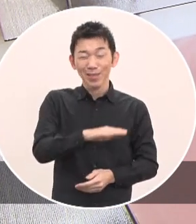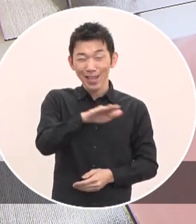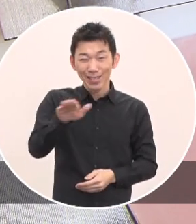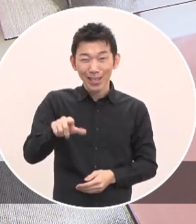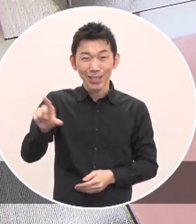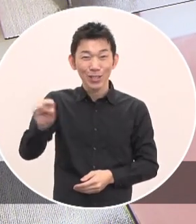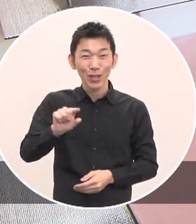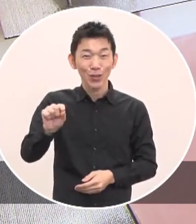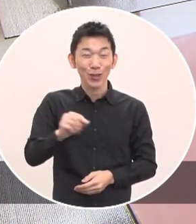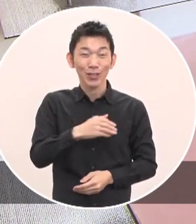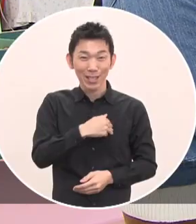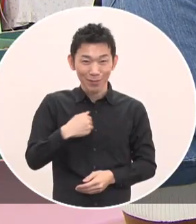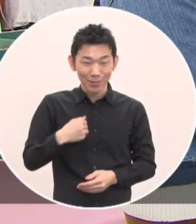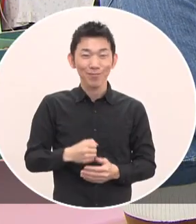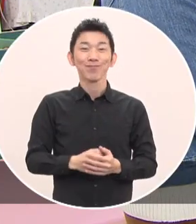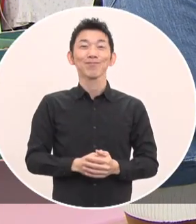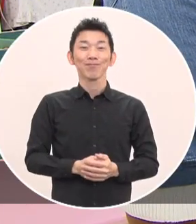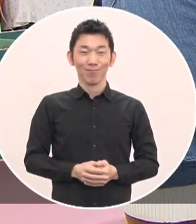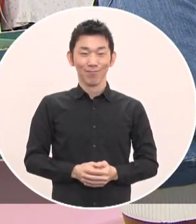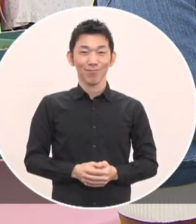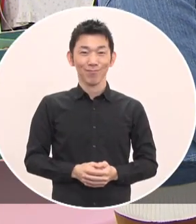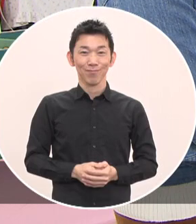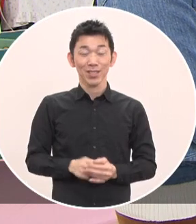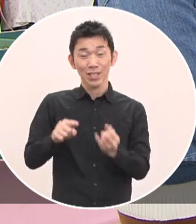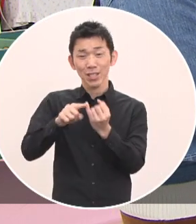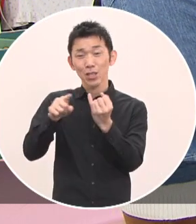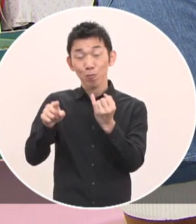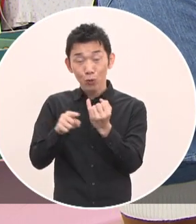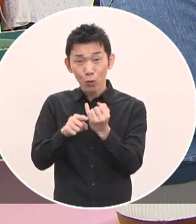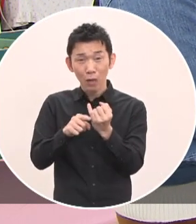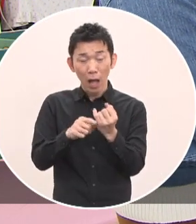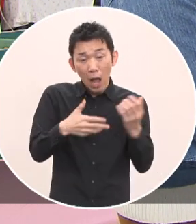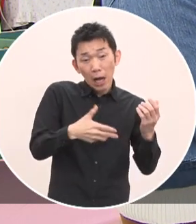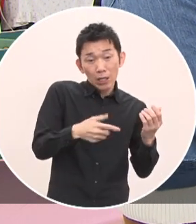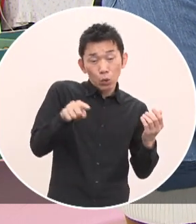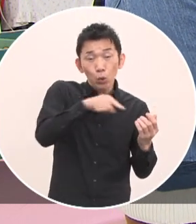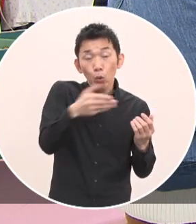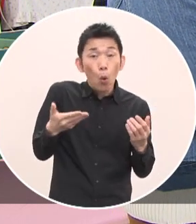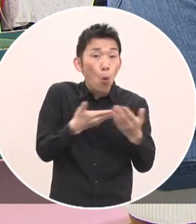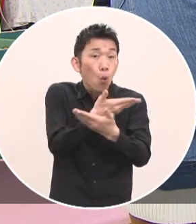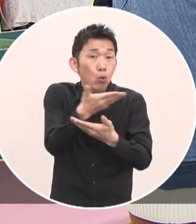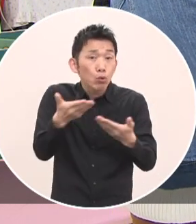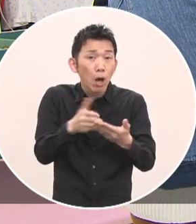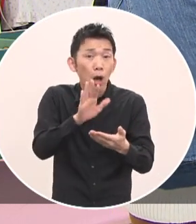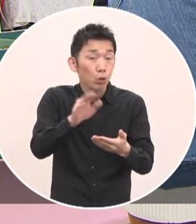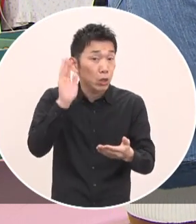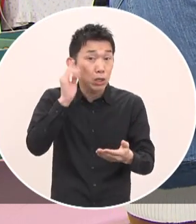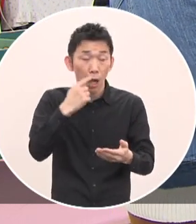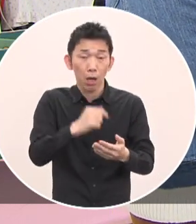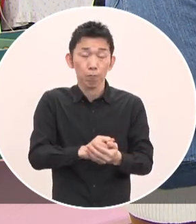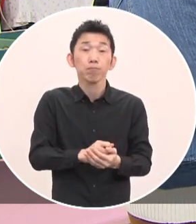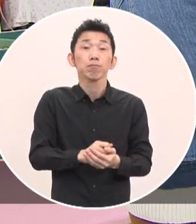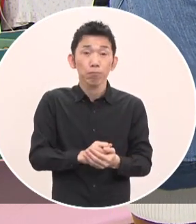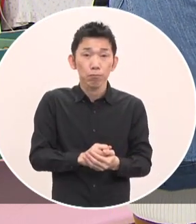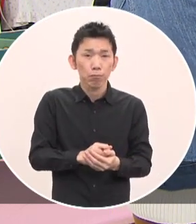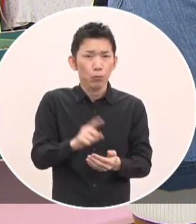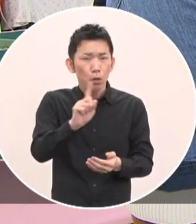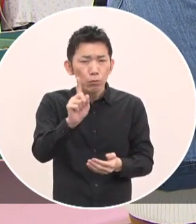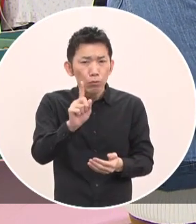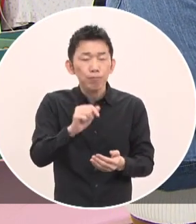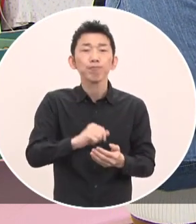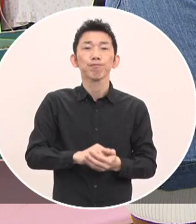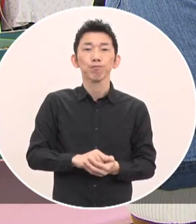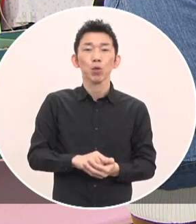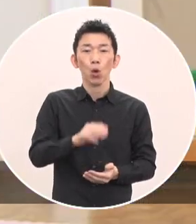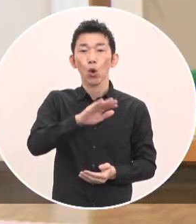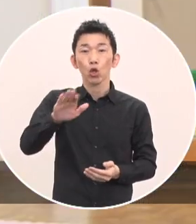利用して頂いております妊婦さんと赤ちゃんとのふれあいがあるとお聞きしたんですがどのようなことをされているんですかこども